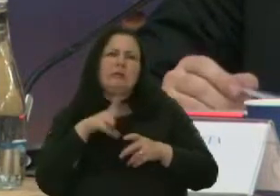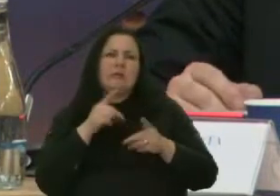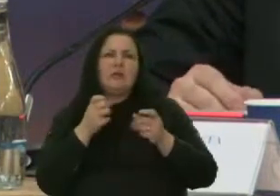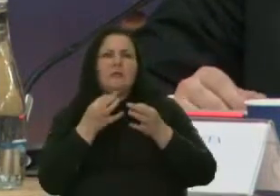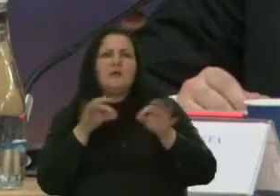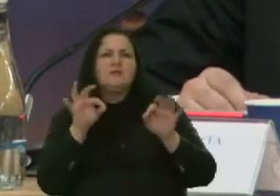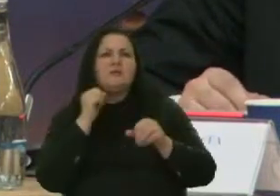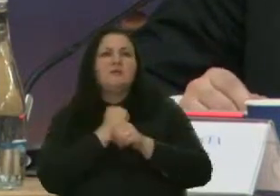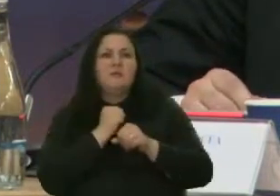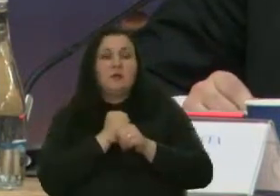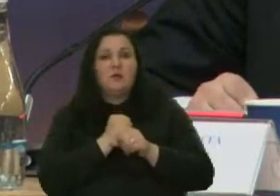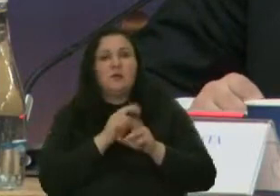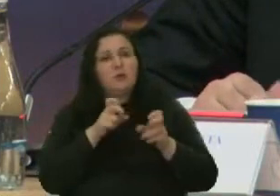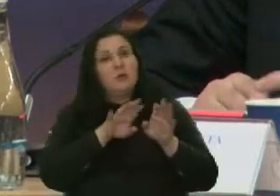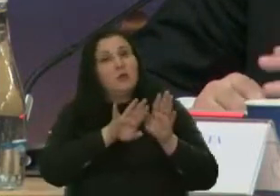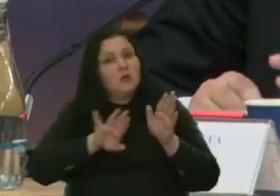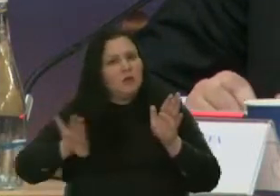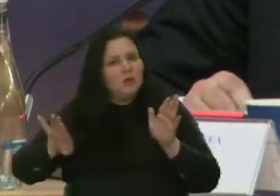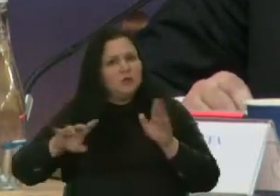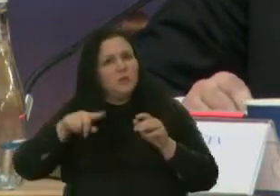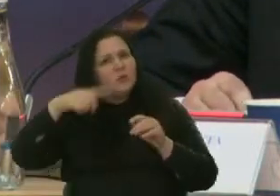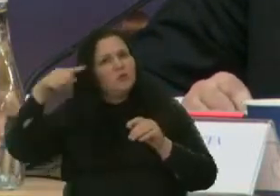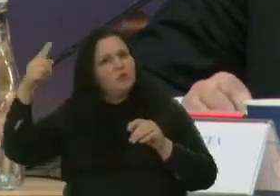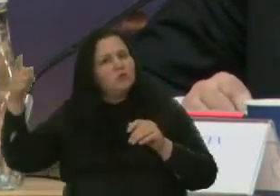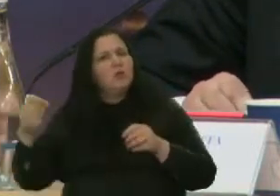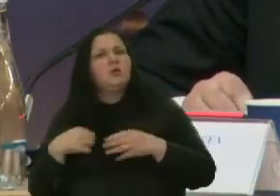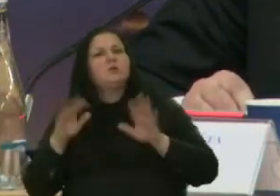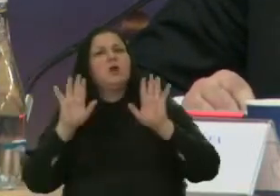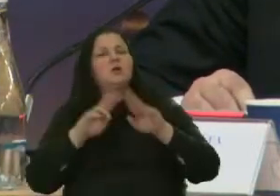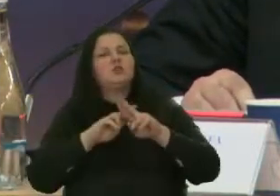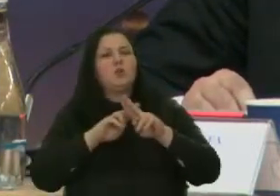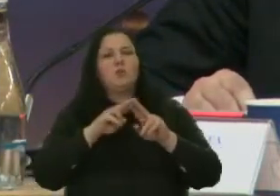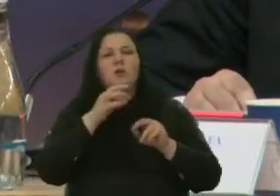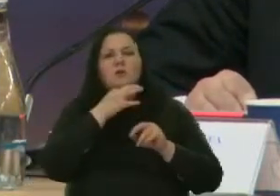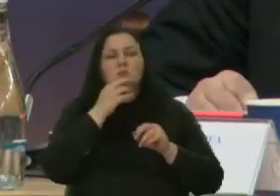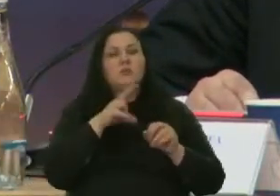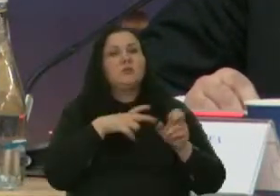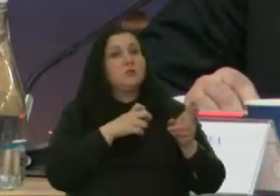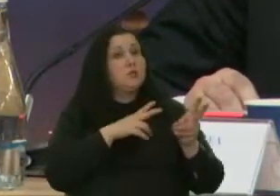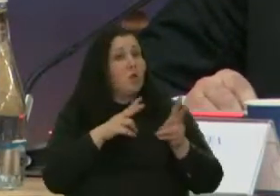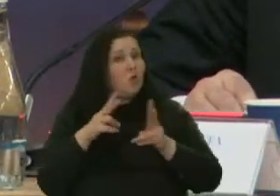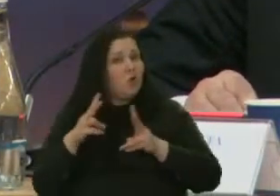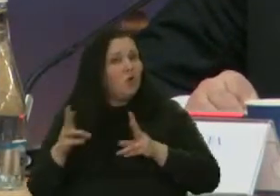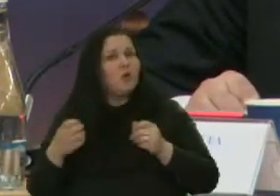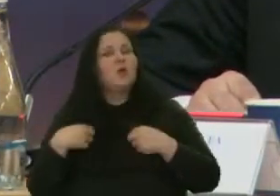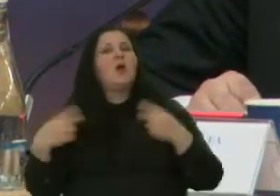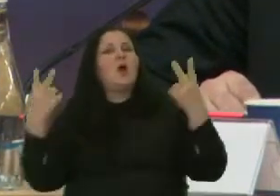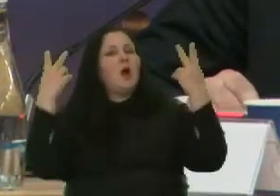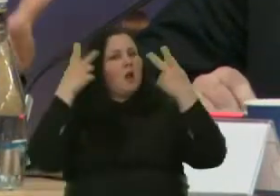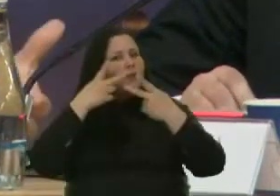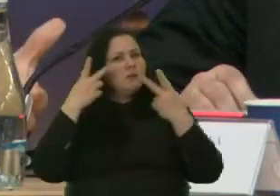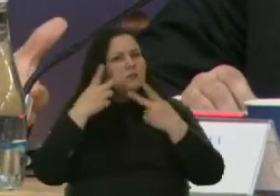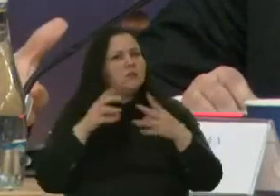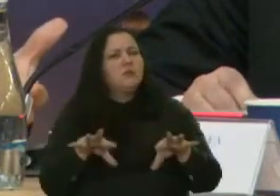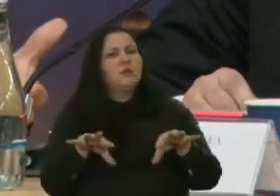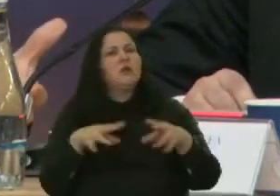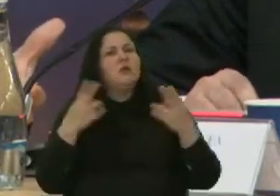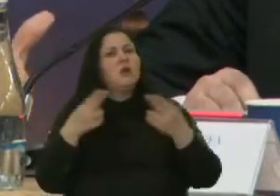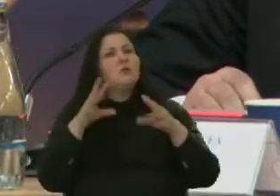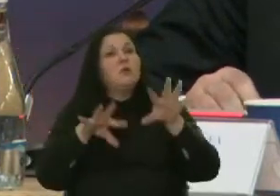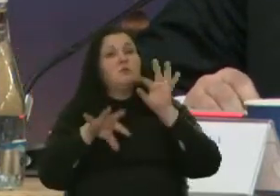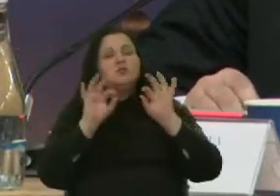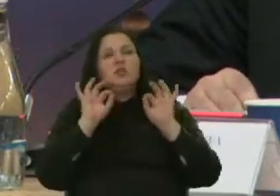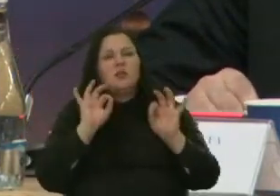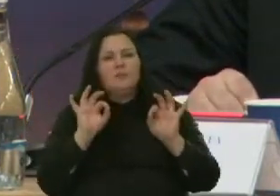facă în rest pentru ceilalți semnatari așa cum am spus o e corect demersul îl înțeleg îl căutăm soluțiile cele mai